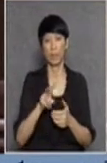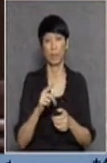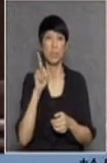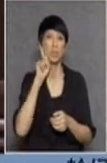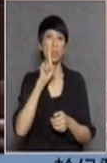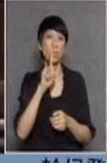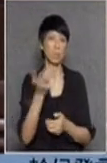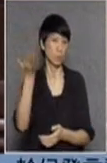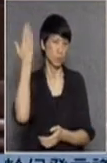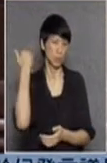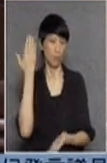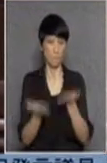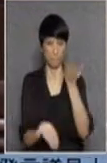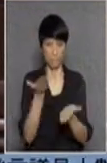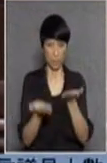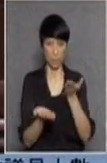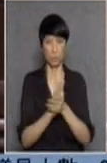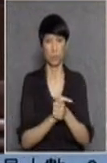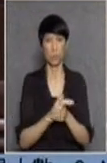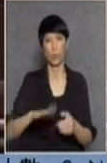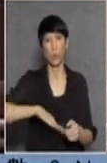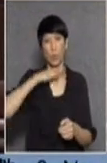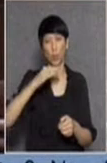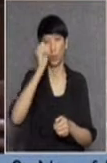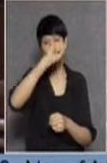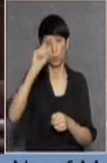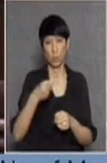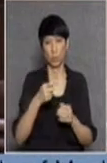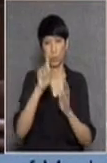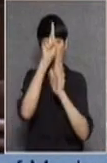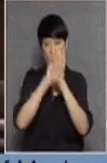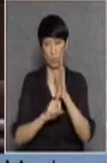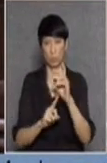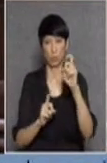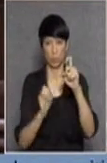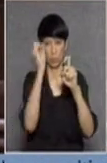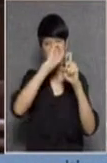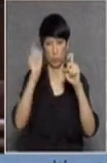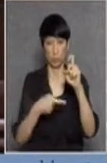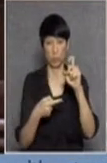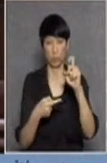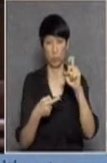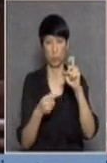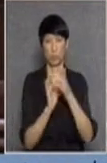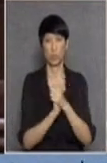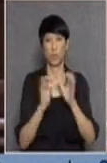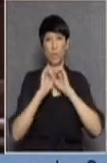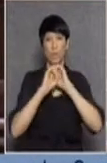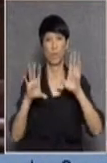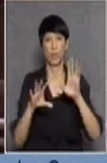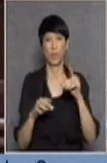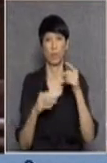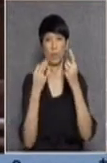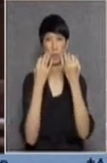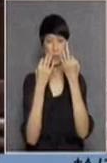之前比較呢，那個滿意率下跌了9%，就由發表當日的